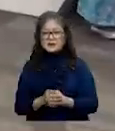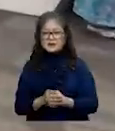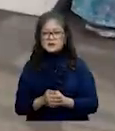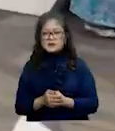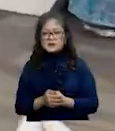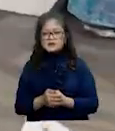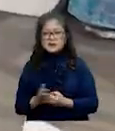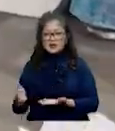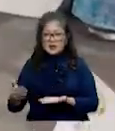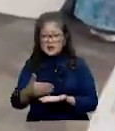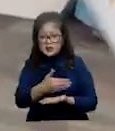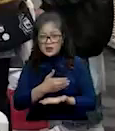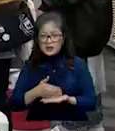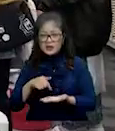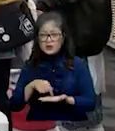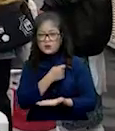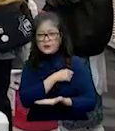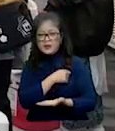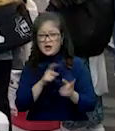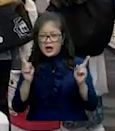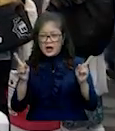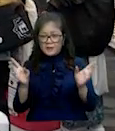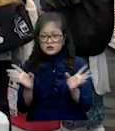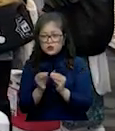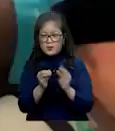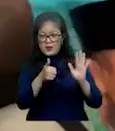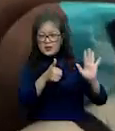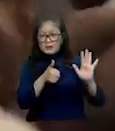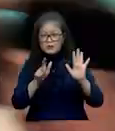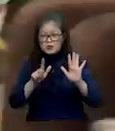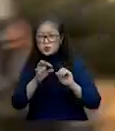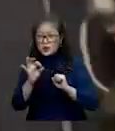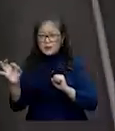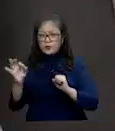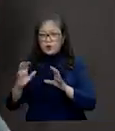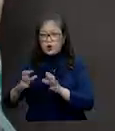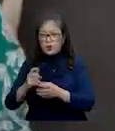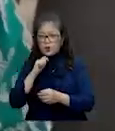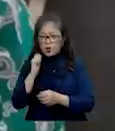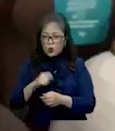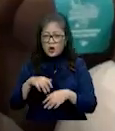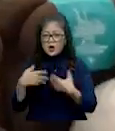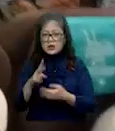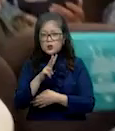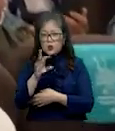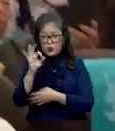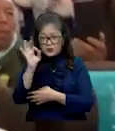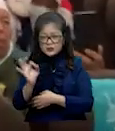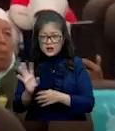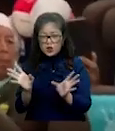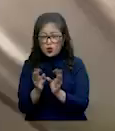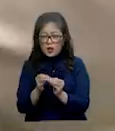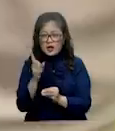Berdasarkan data Siskohat Kemenak, terdapat sekitar 67 ribu jamaah lansia atau 30% dari total jamaah calon haji